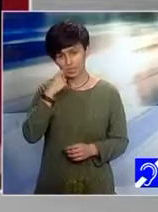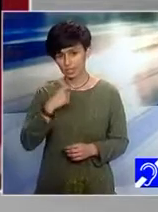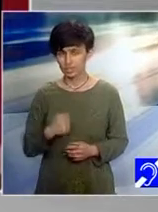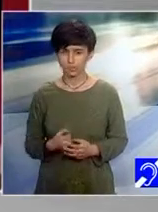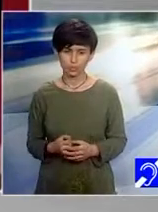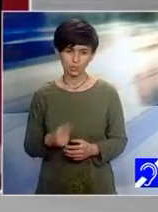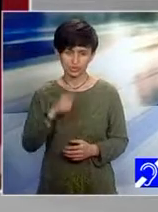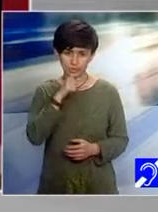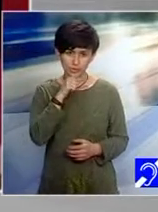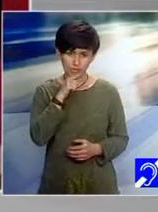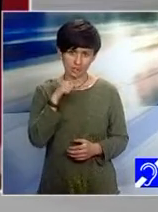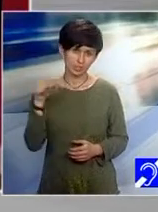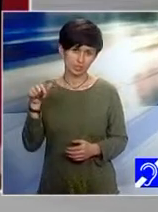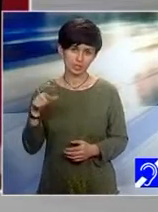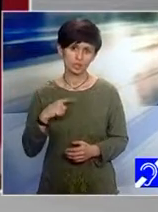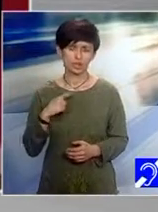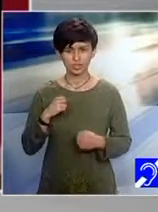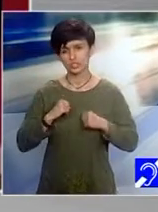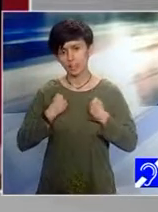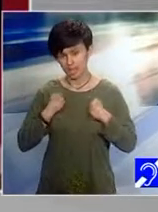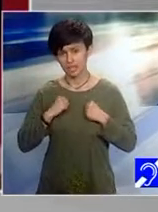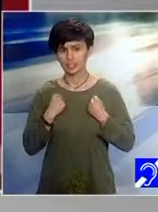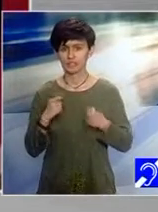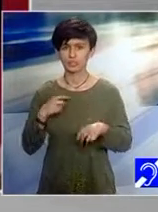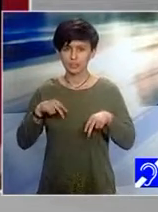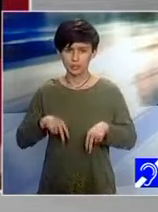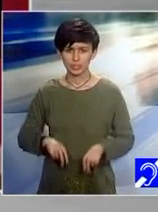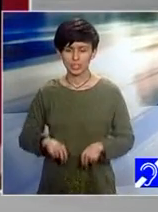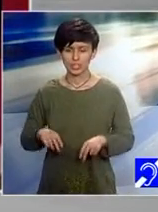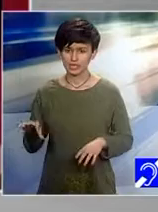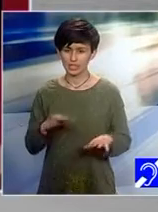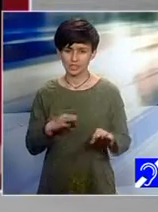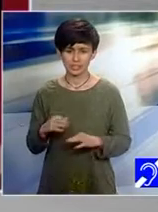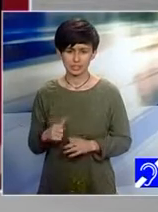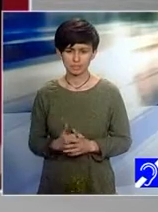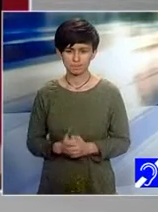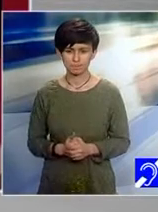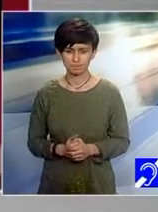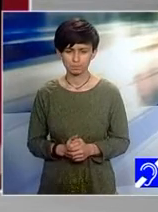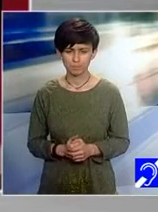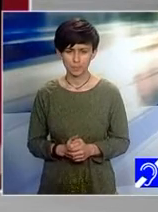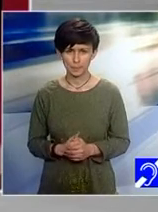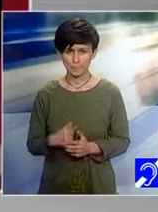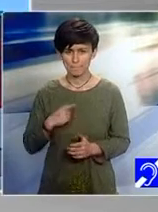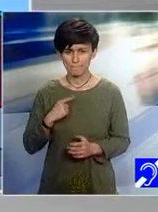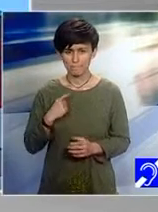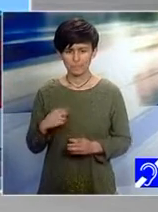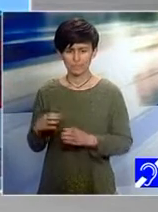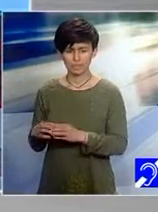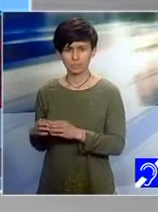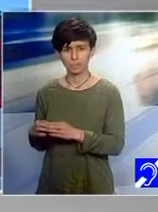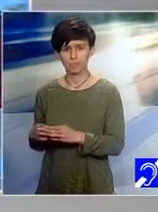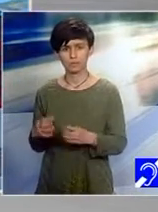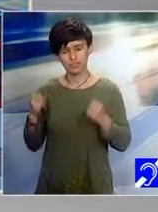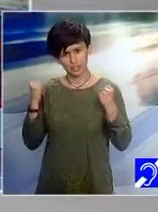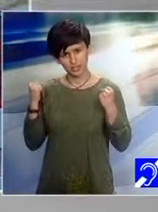unde tu, iată, activești de curând, ești și președintele alesele acesteia? Este o comunitate foarte puternică,